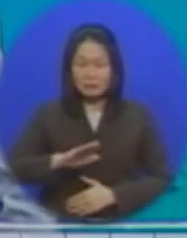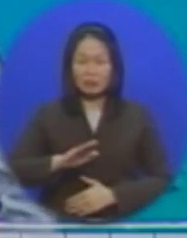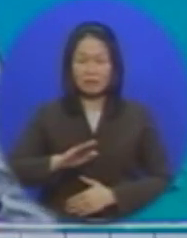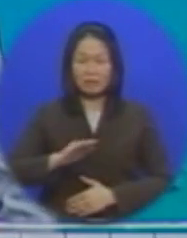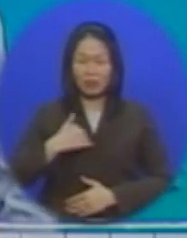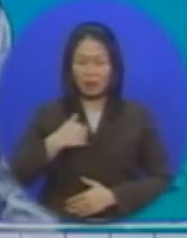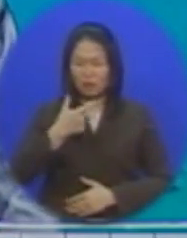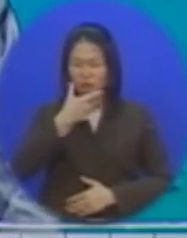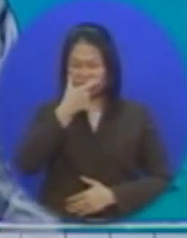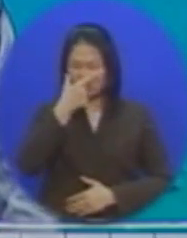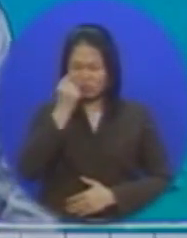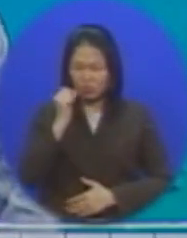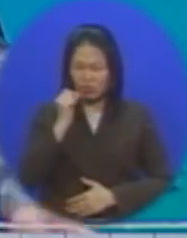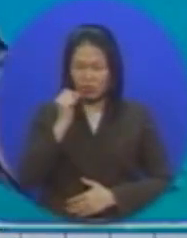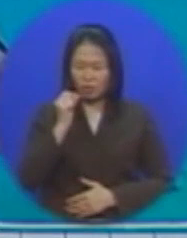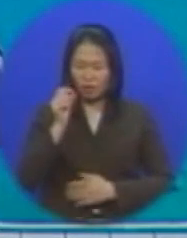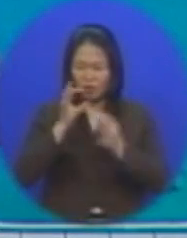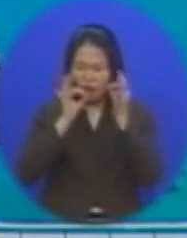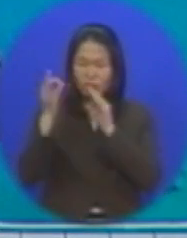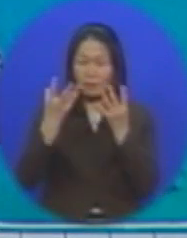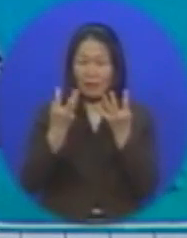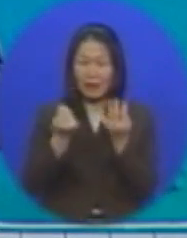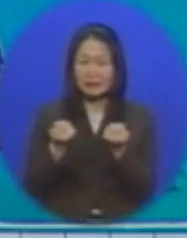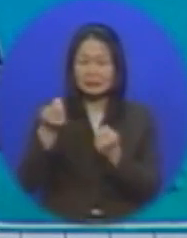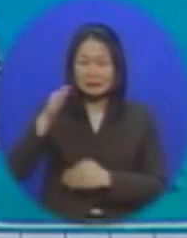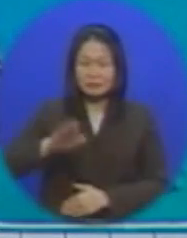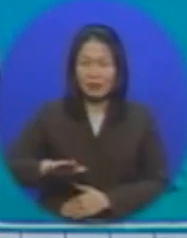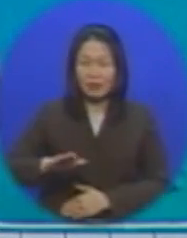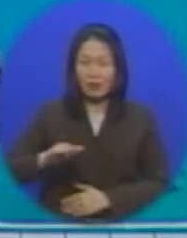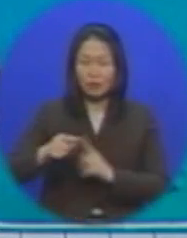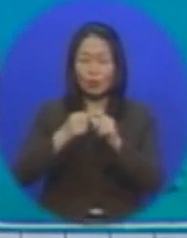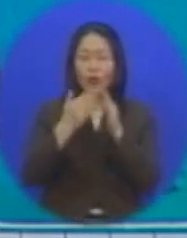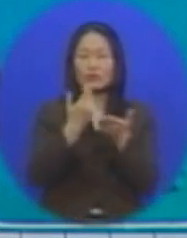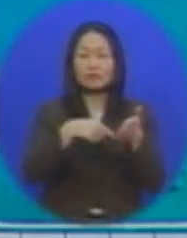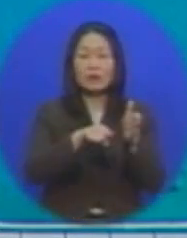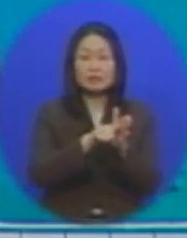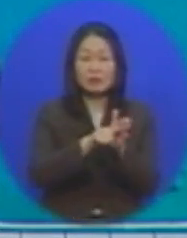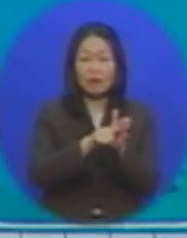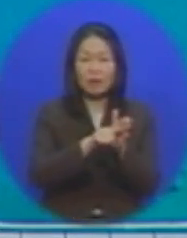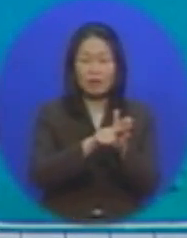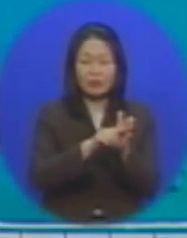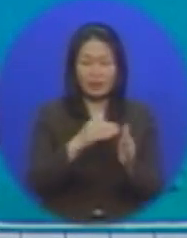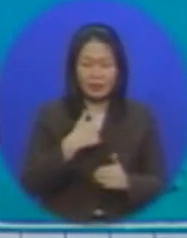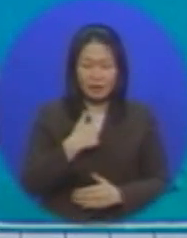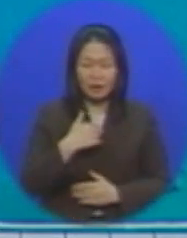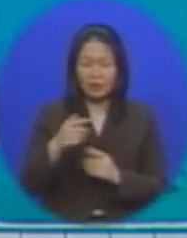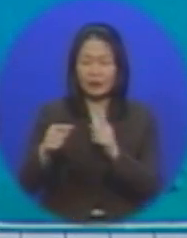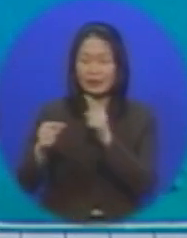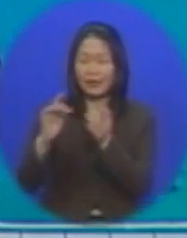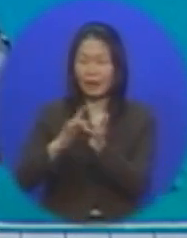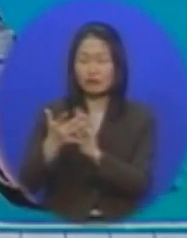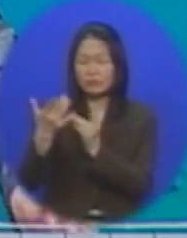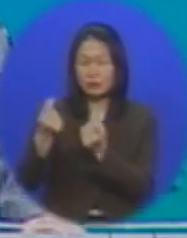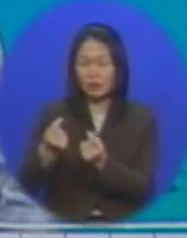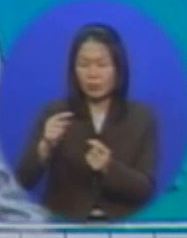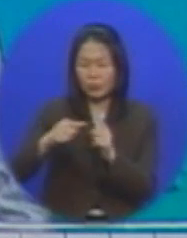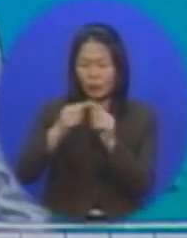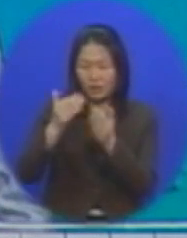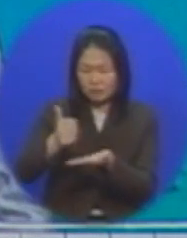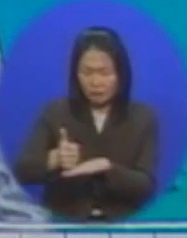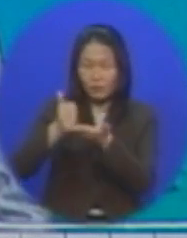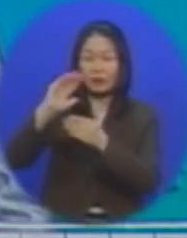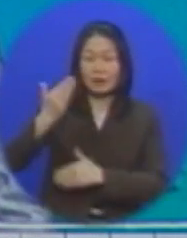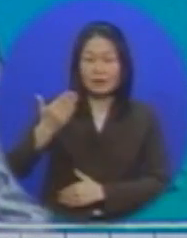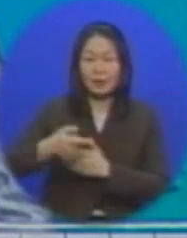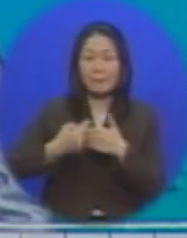부족하고 허물이 많아도 내가 교회를 위해서 예수님처럼 내가 섬겨야 되겠다 그런 마음은 아직